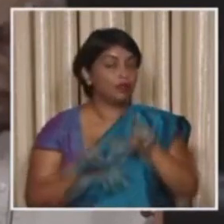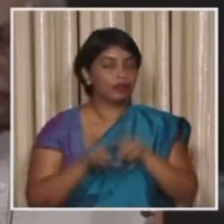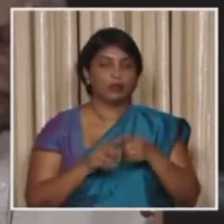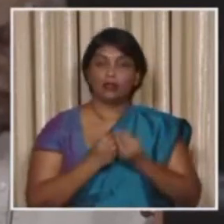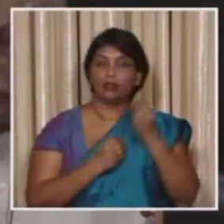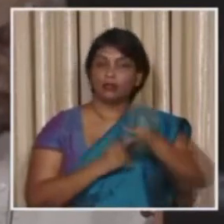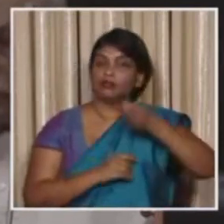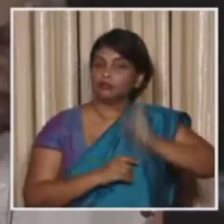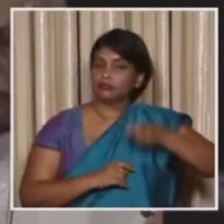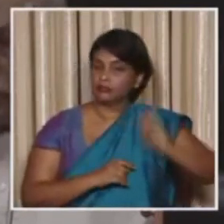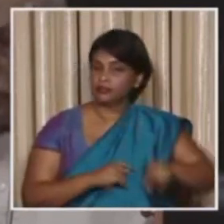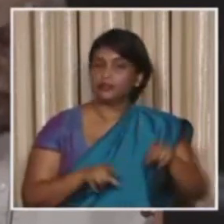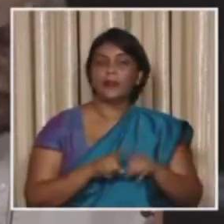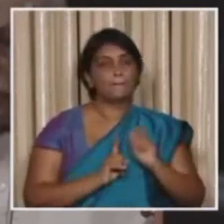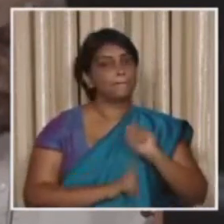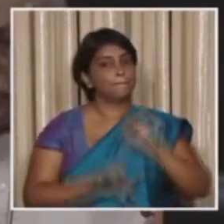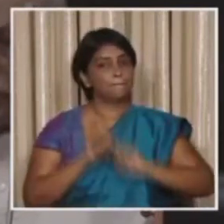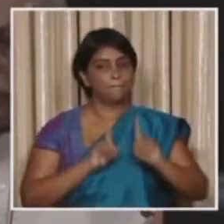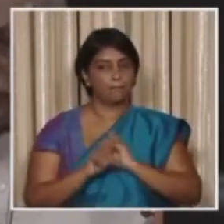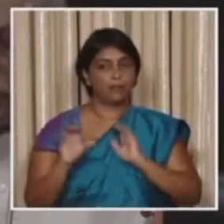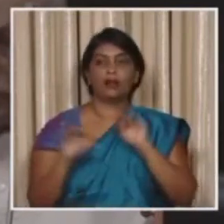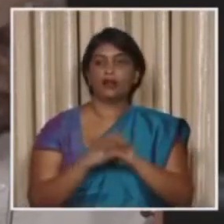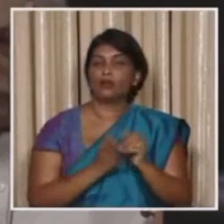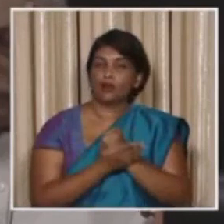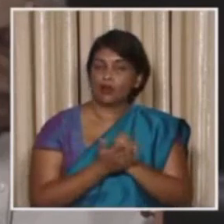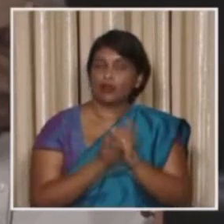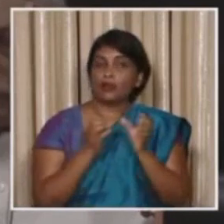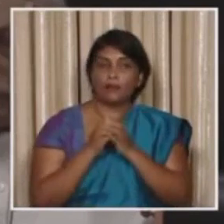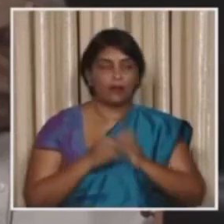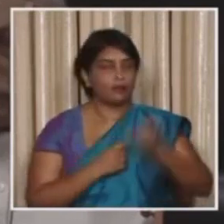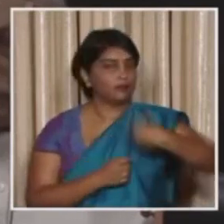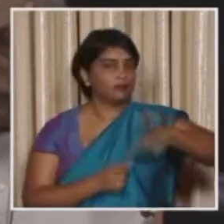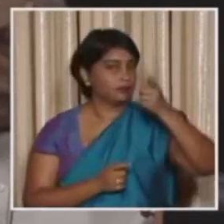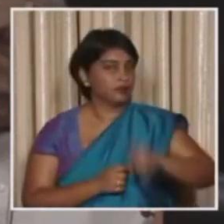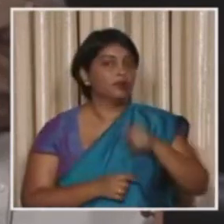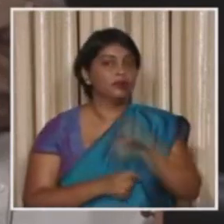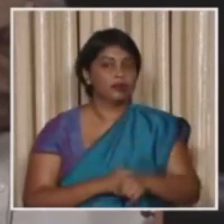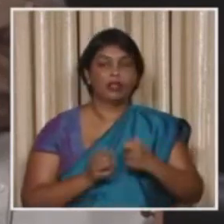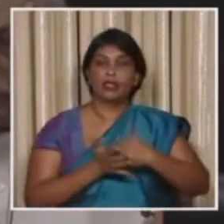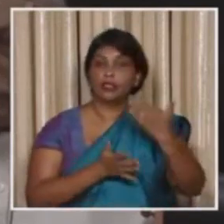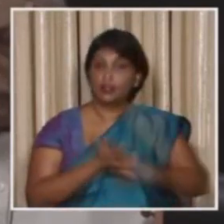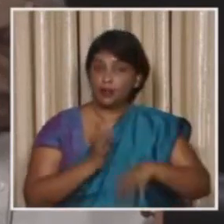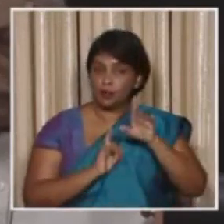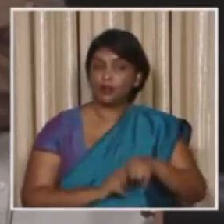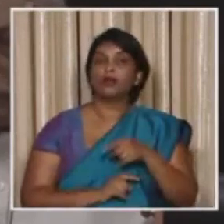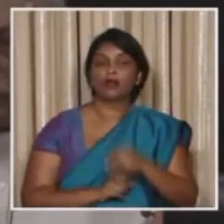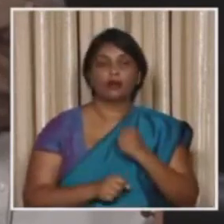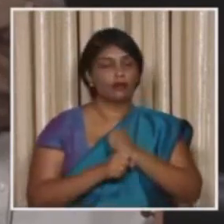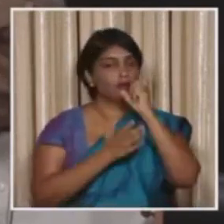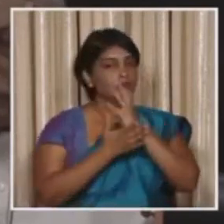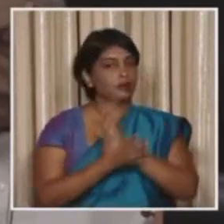දුන් නිර්දේශයන්ට පාර්ලිමේන්තුව නියෝජනය කළ හැම පක්ෂයක්ම එකඟ වුණා. එම අතුරු වාර්තාව මගින්